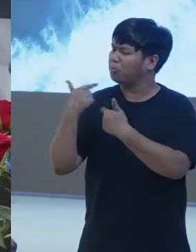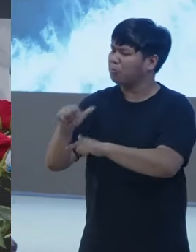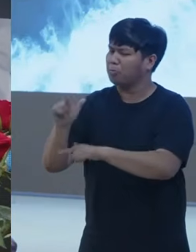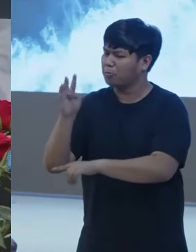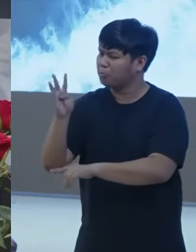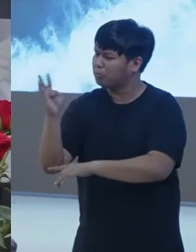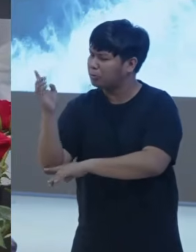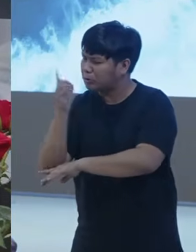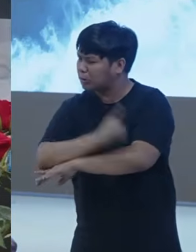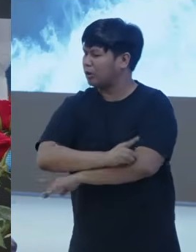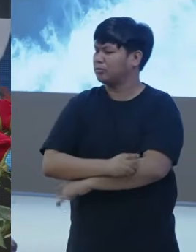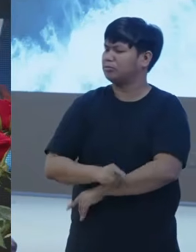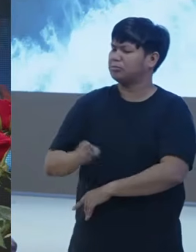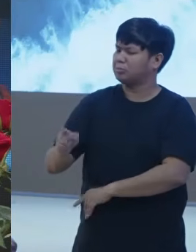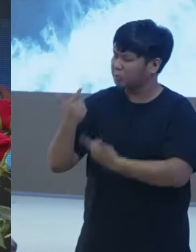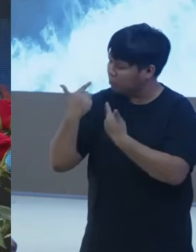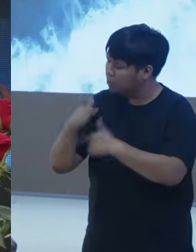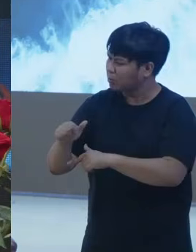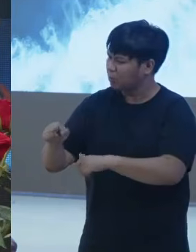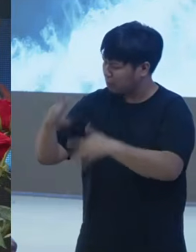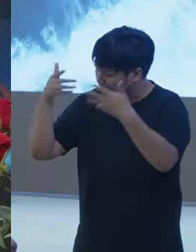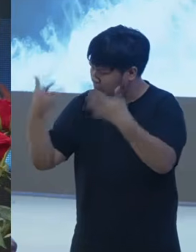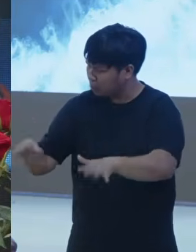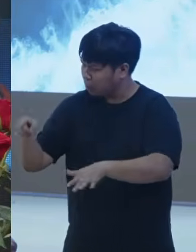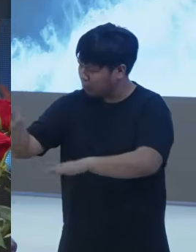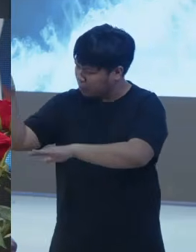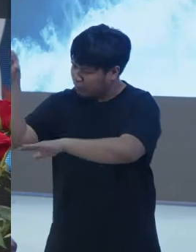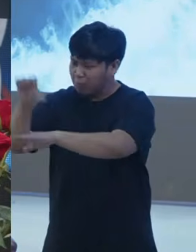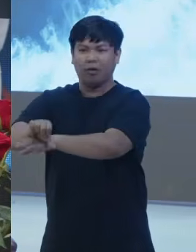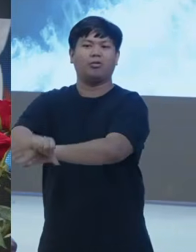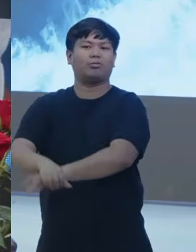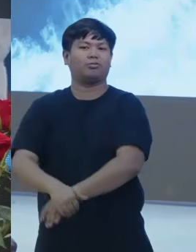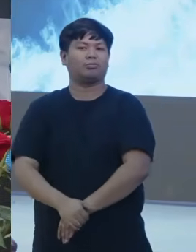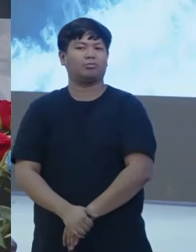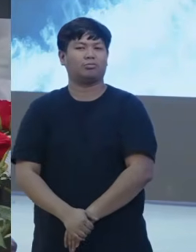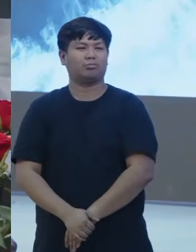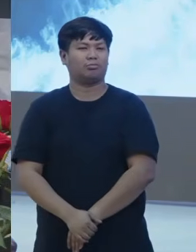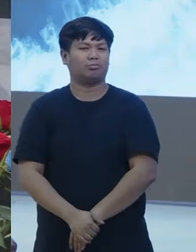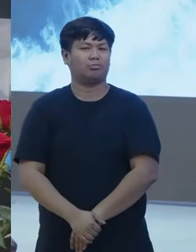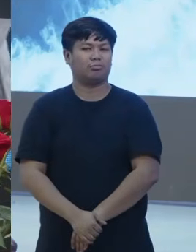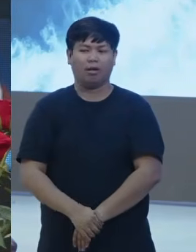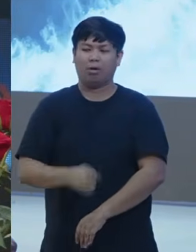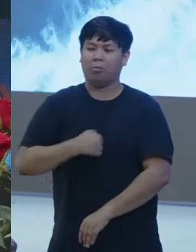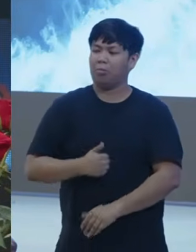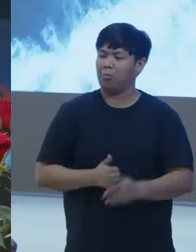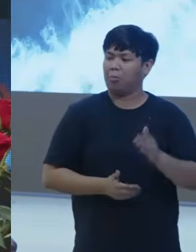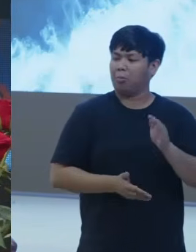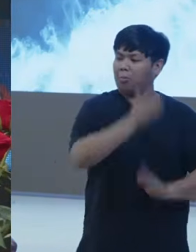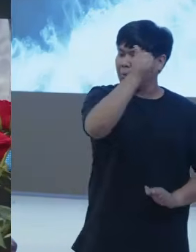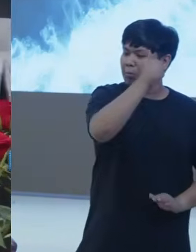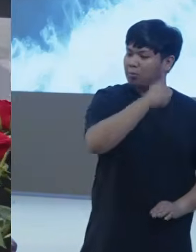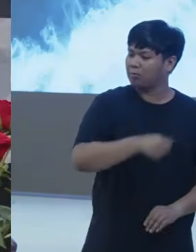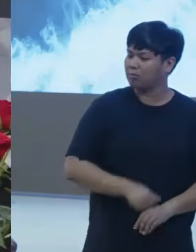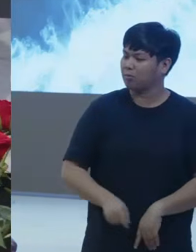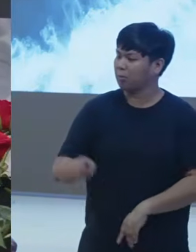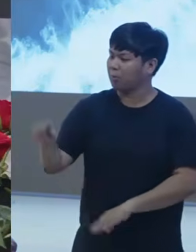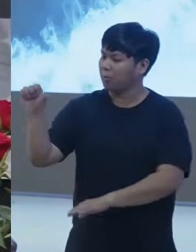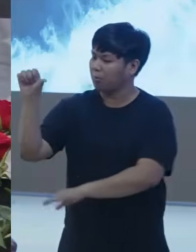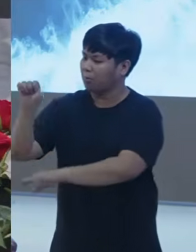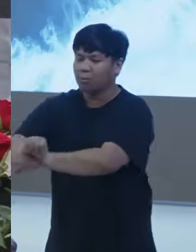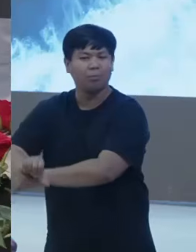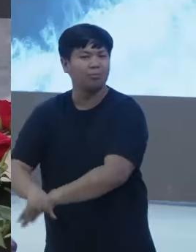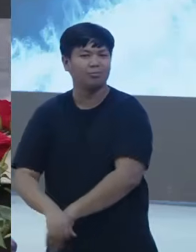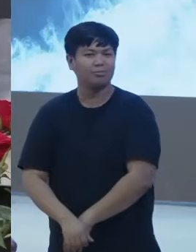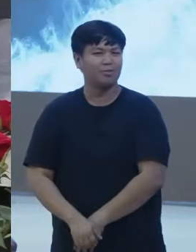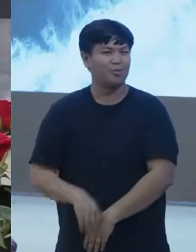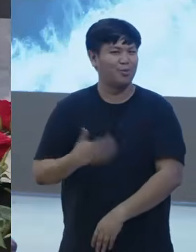Diyos ang aking dala, no? At paikot-ikot siya sa city, siguro medyo mayabang pa siya ng konti.